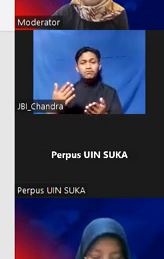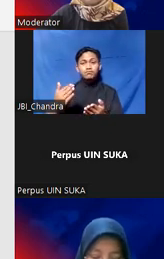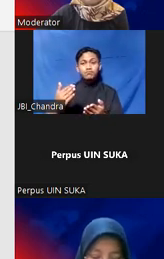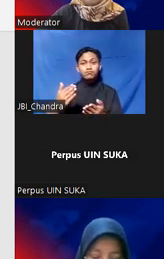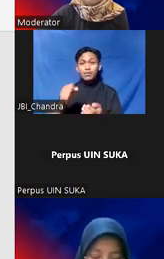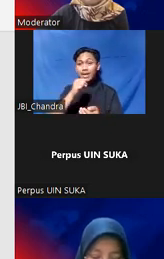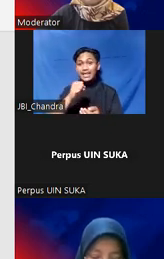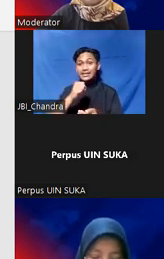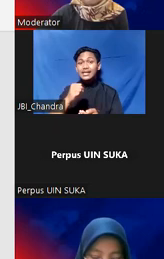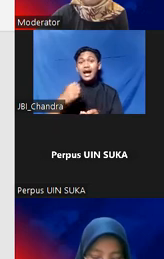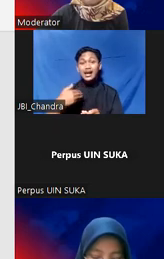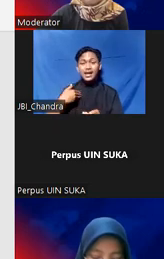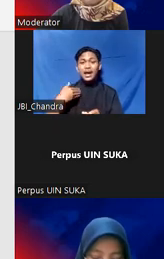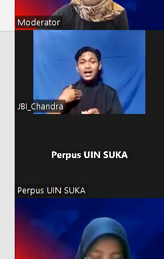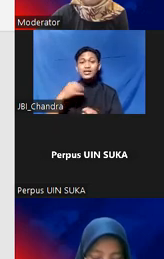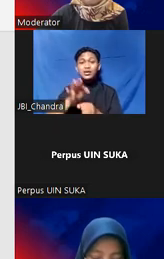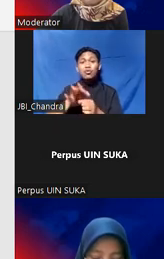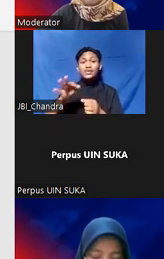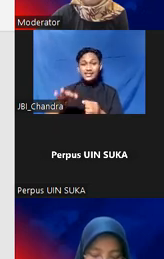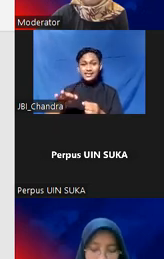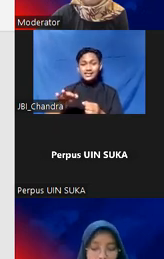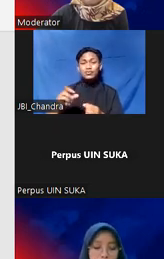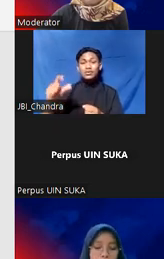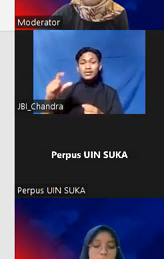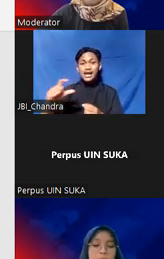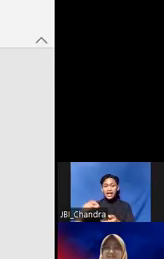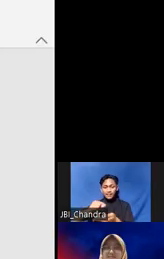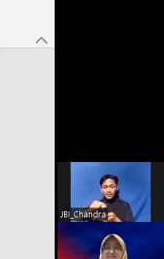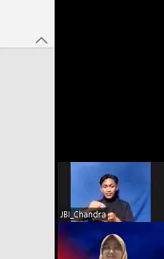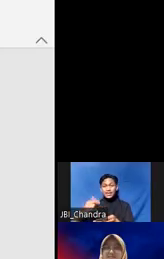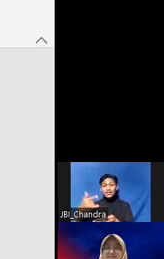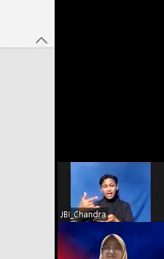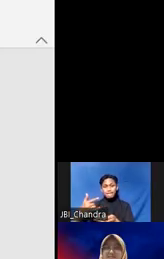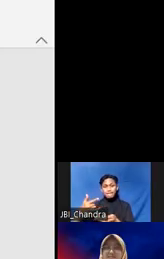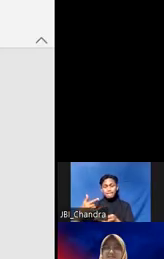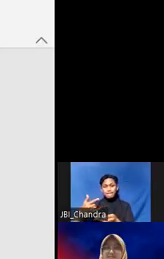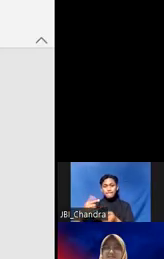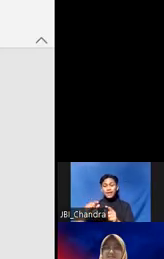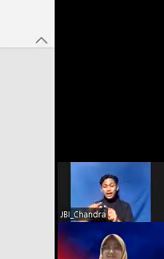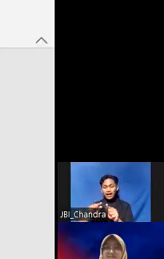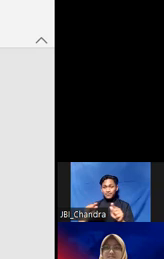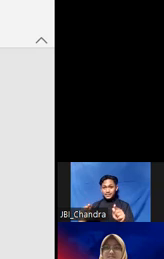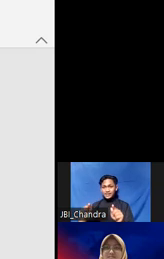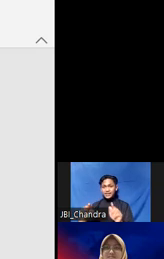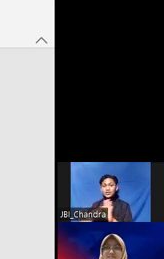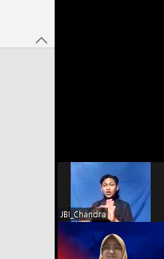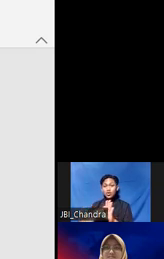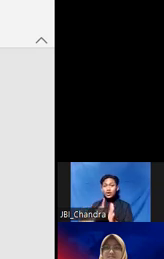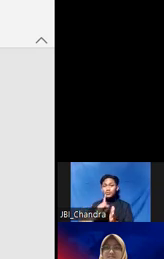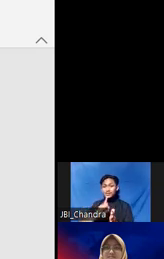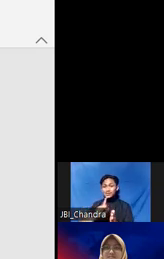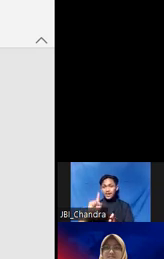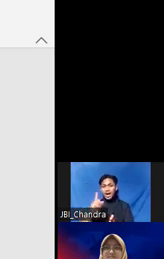clue agar penulisan bahasa Arabnya tetap rapi misalnya kan Bismillahirrohmanirrohim kemudian judulnya itu tetap